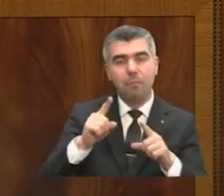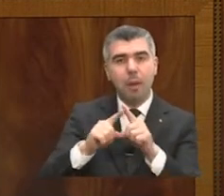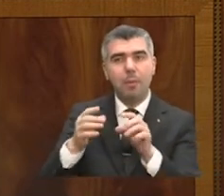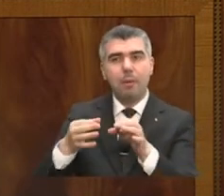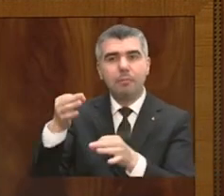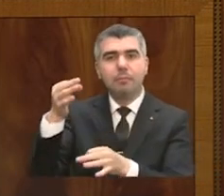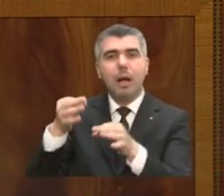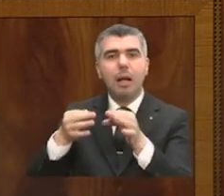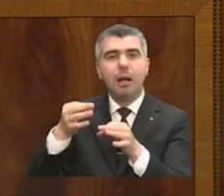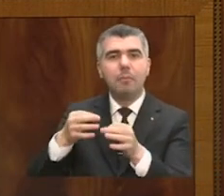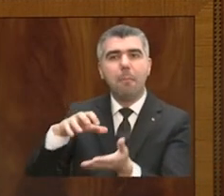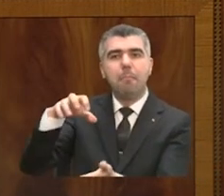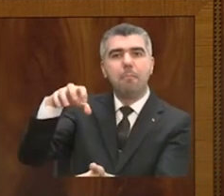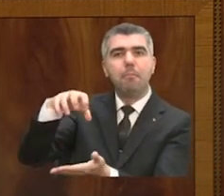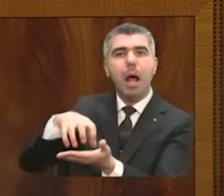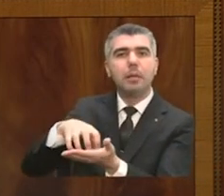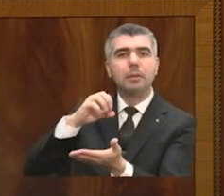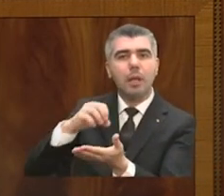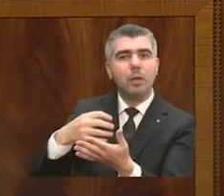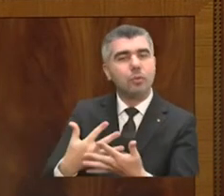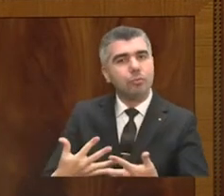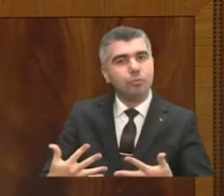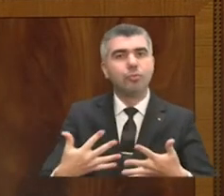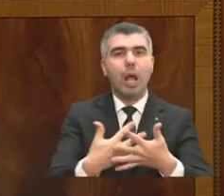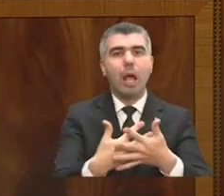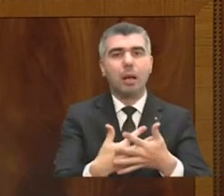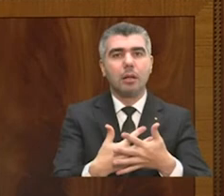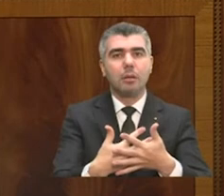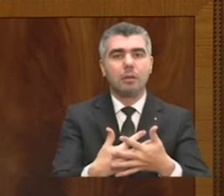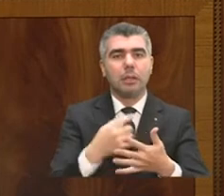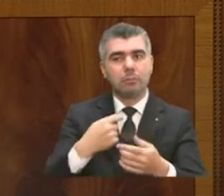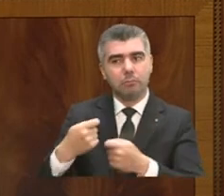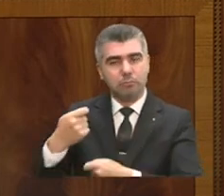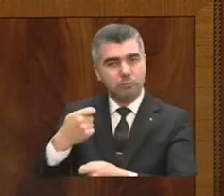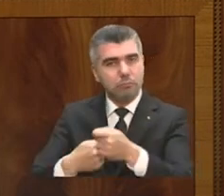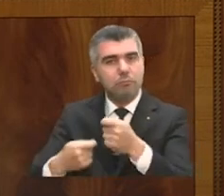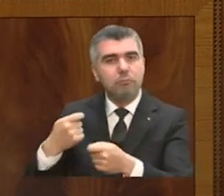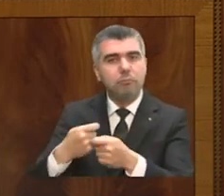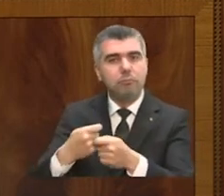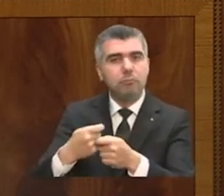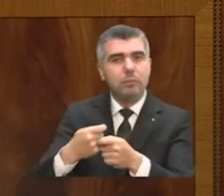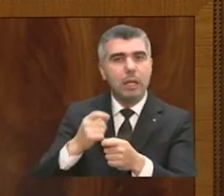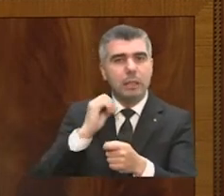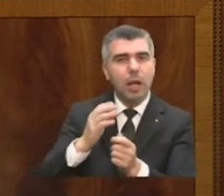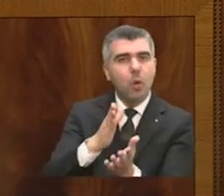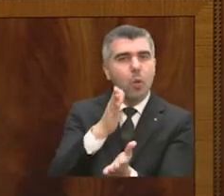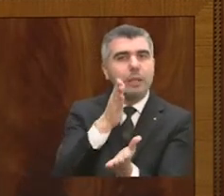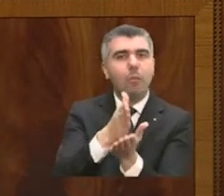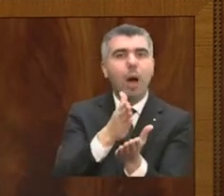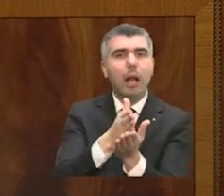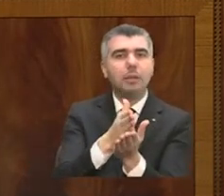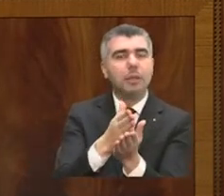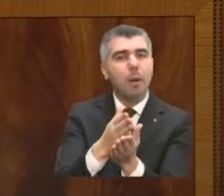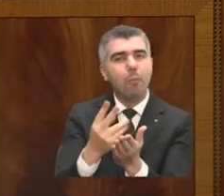et qui a amené cette institution à un tribunal formel